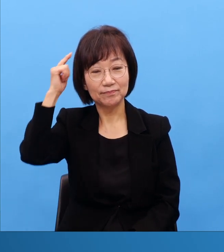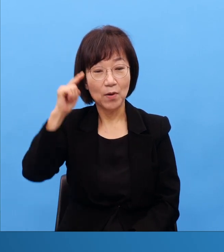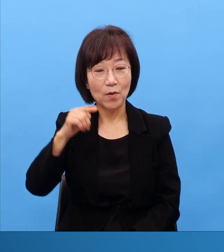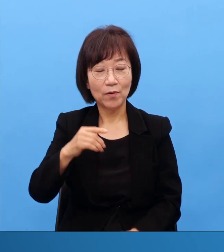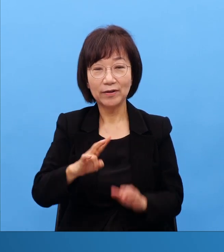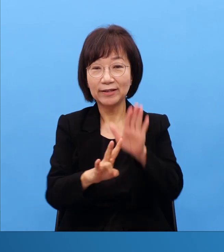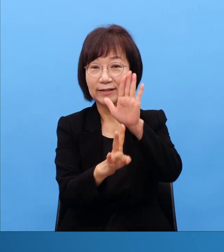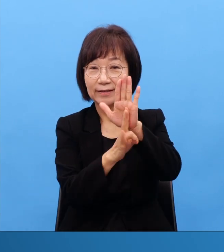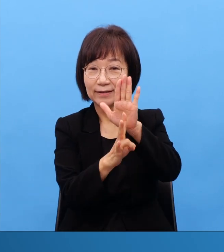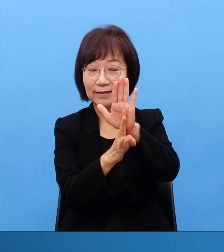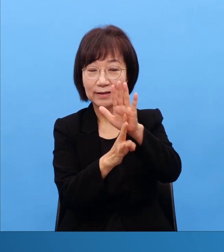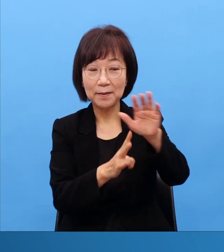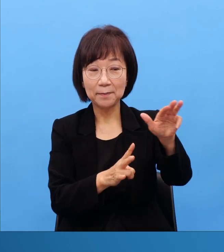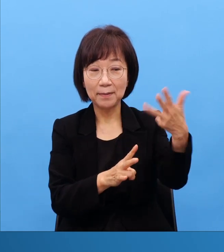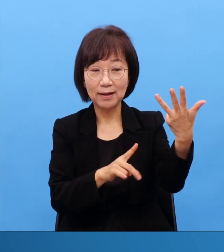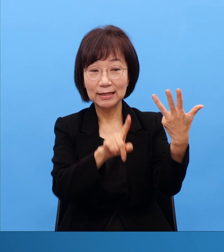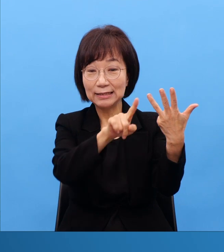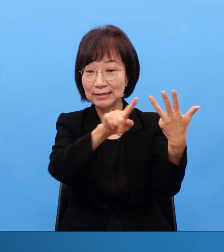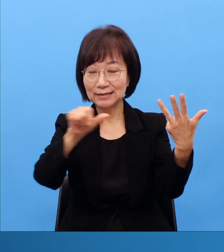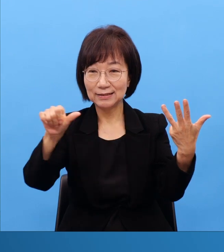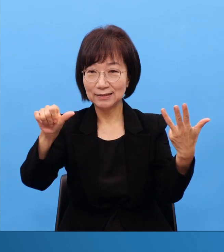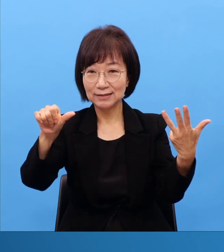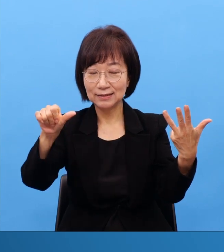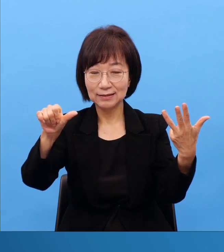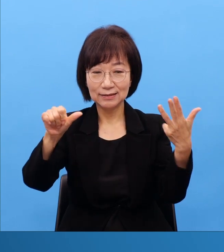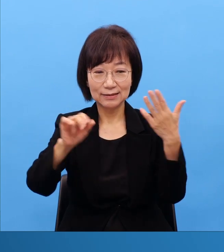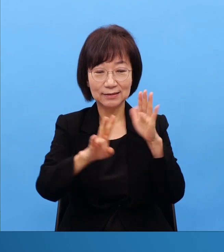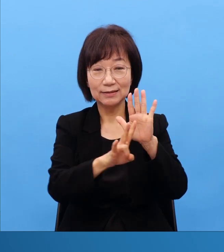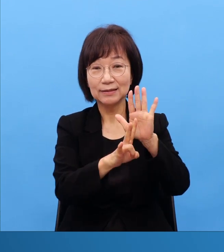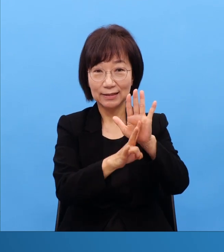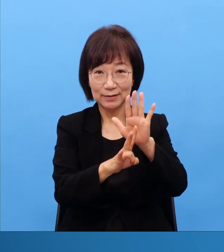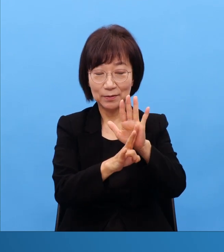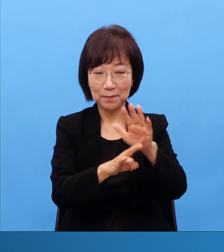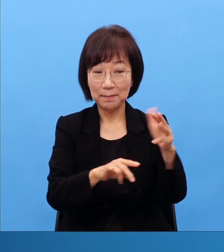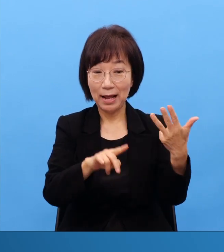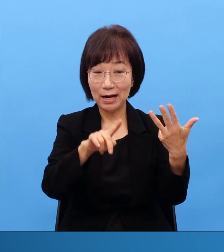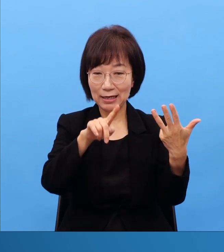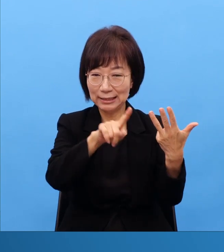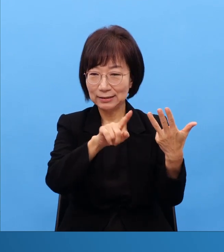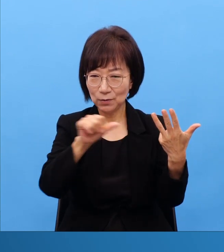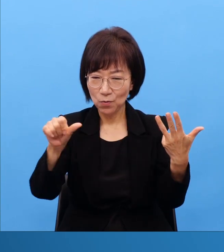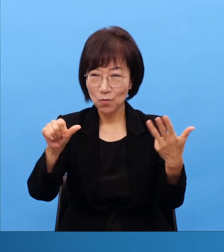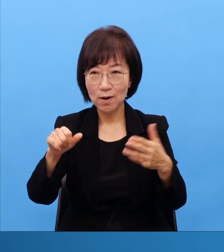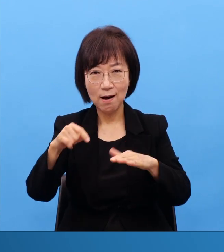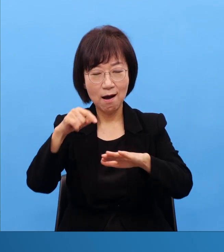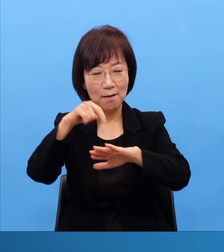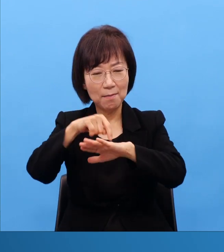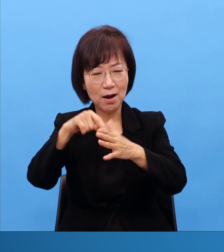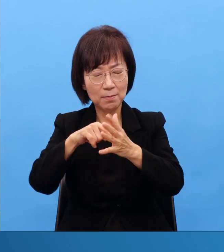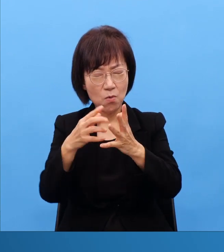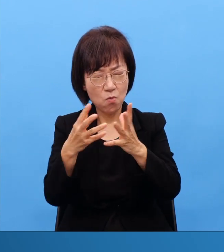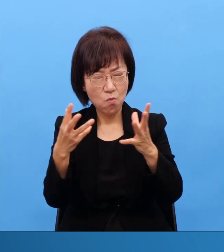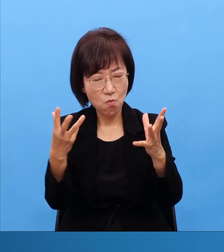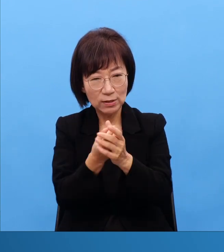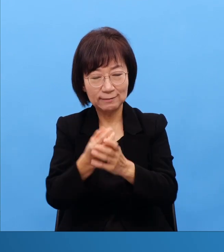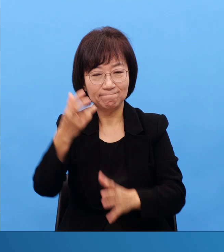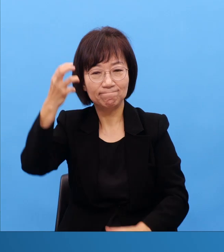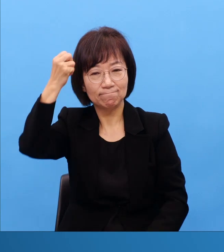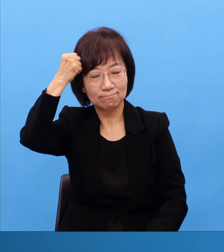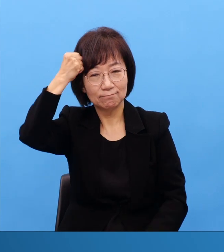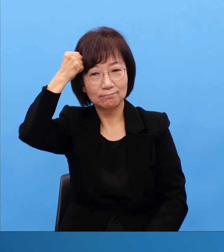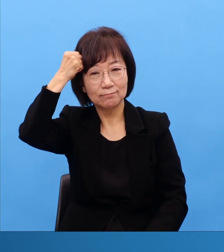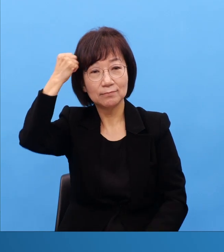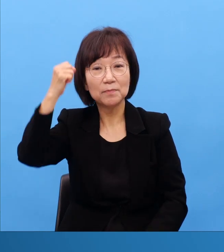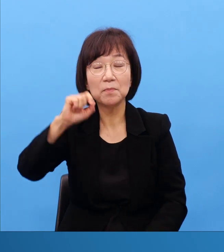요한계시록 8장 1절에서 5절입니다. It's Revelations 8. 저는 제 마음에 딱 남더라고요. And I found this very believable in my heart. 뭐냐? What is